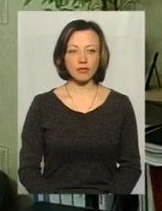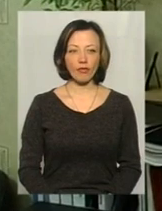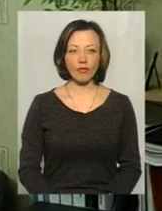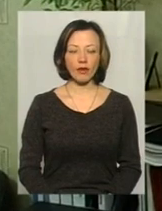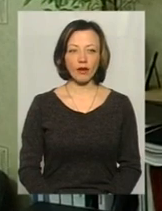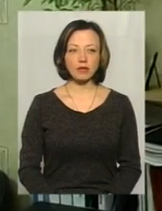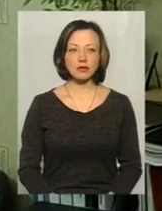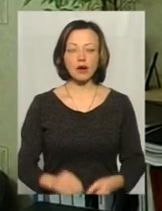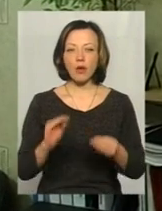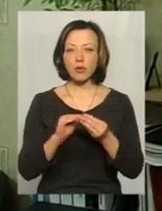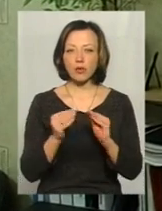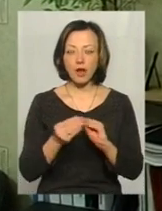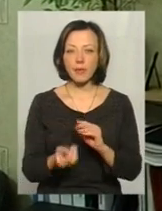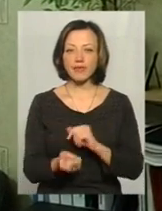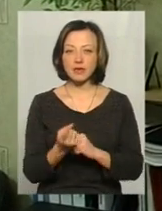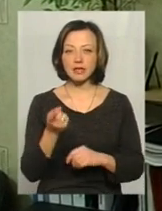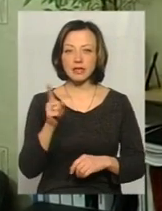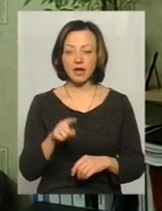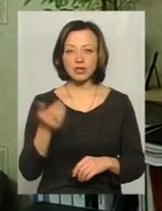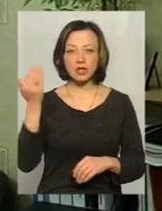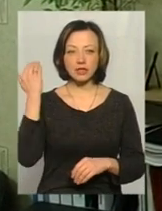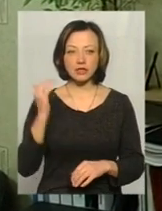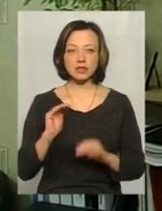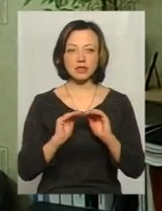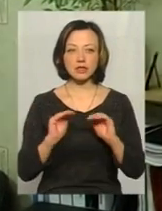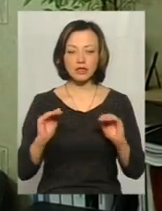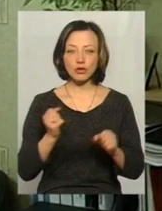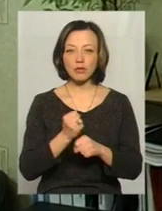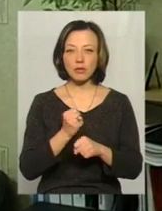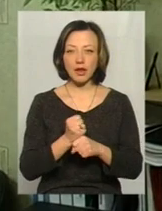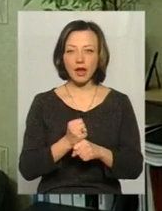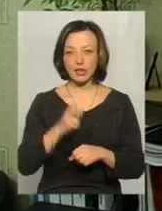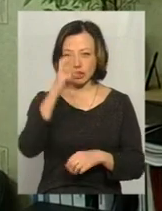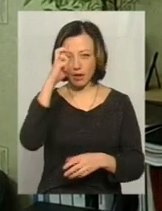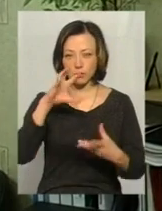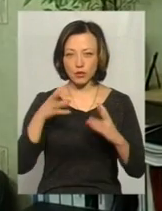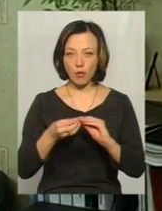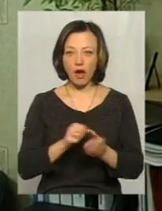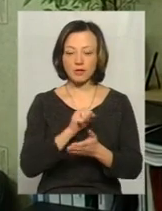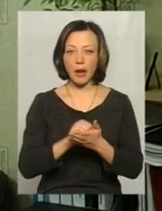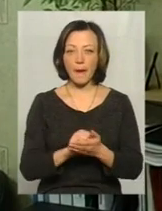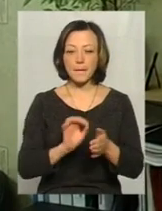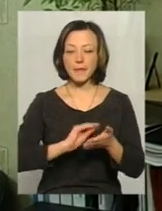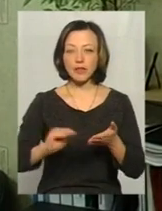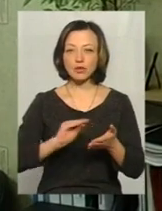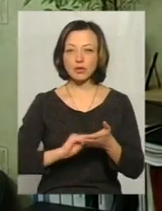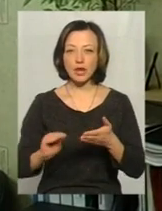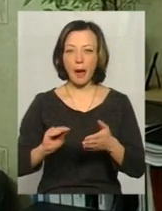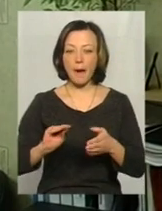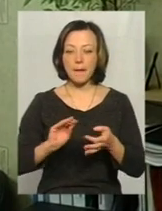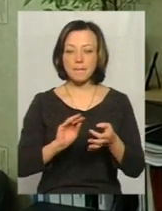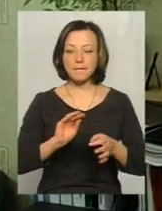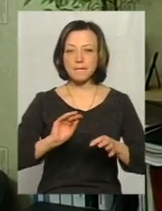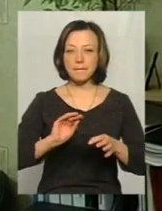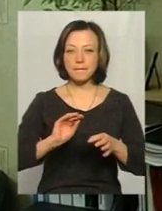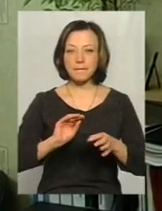Проблемою виникло те, що раніше учні проходили державну підсумкову атестацію, пишучи переказ тексту. І зрозуміло, що